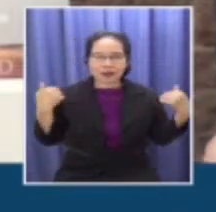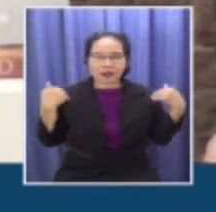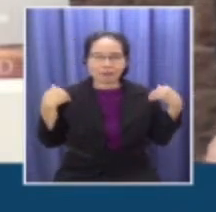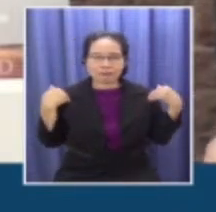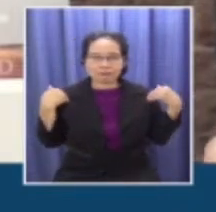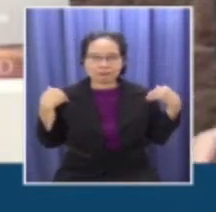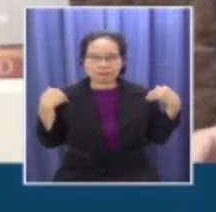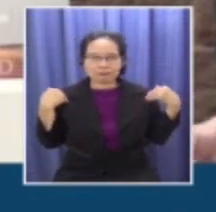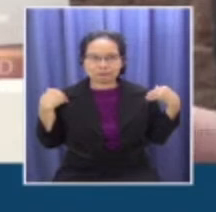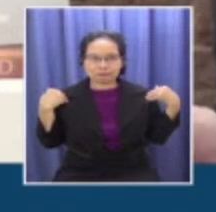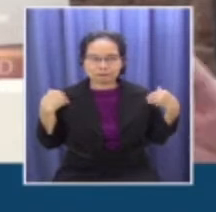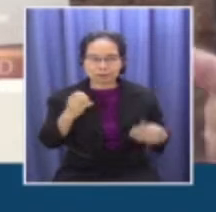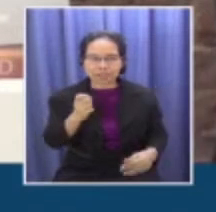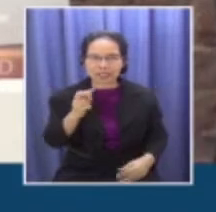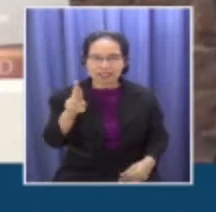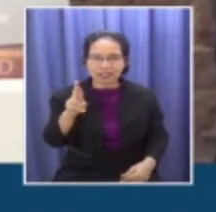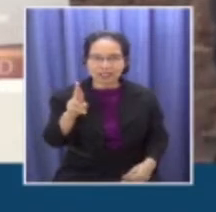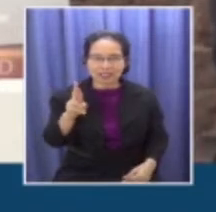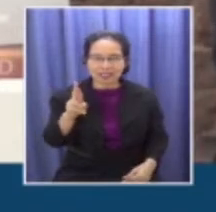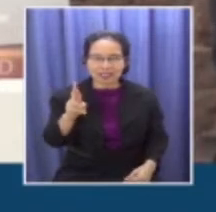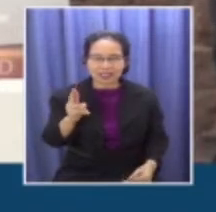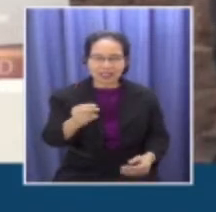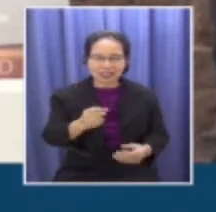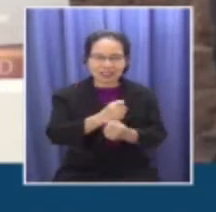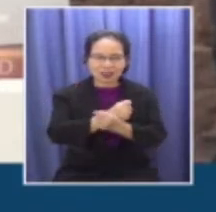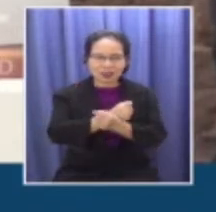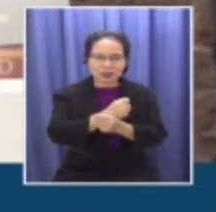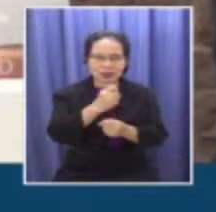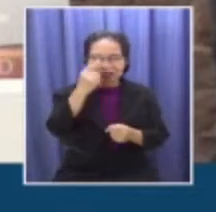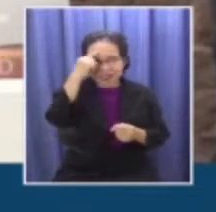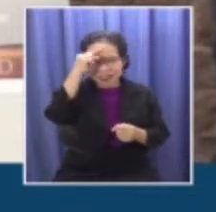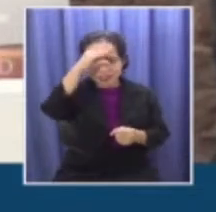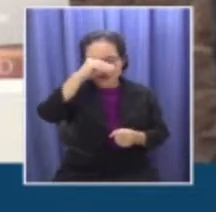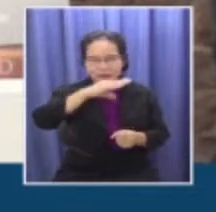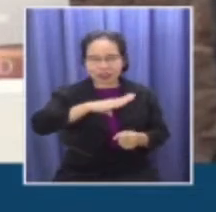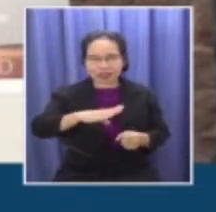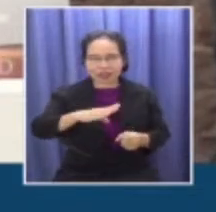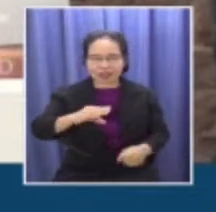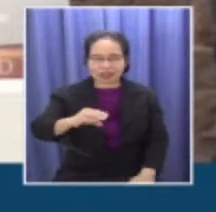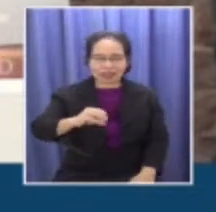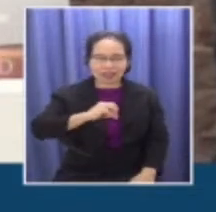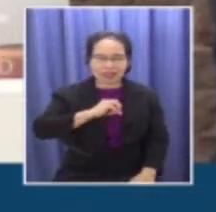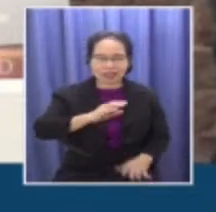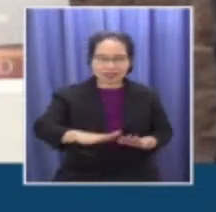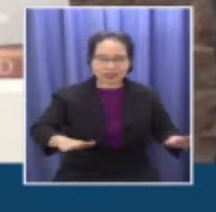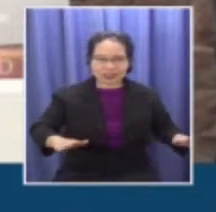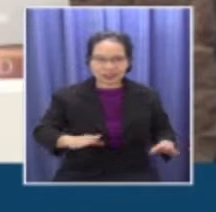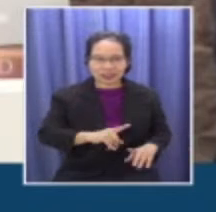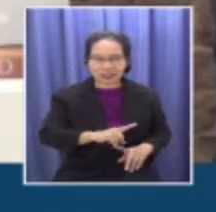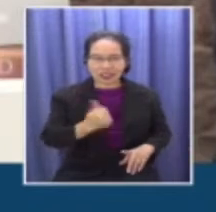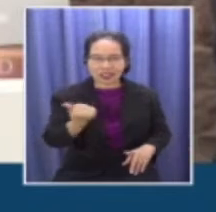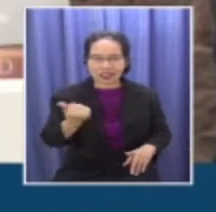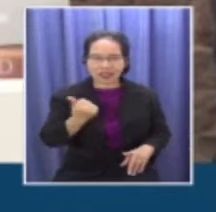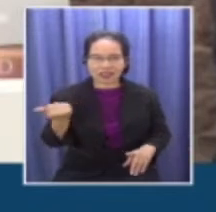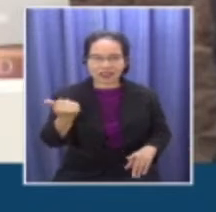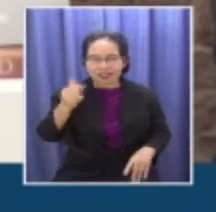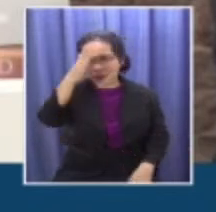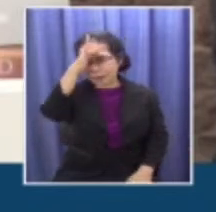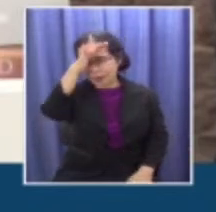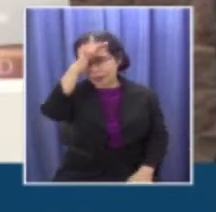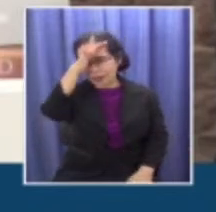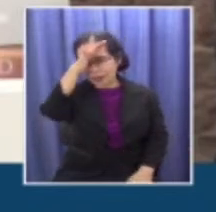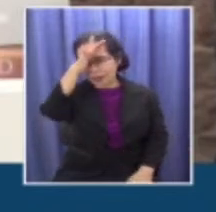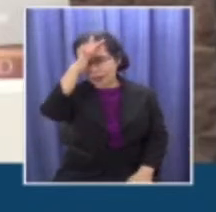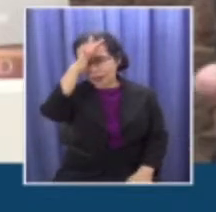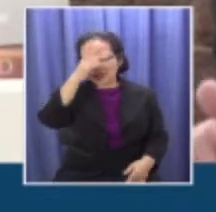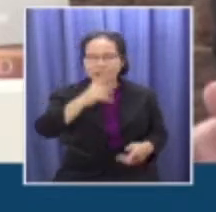ɔbaa no betumi akyerɛ abɔfra no ɛpapa botaeɛ ne sɛn ayɛ mekae